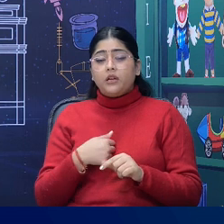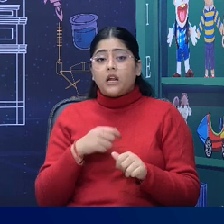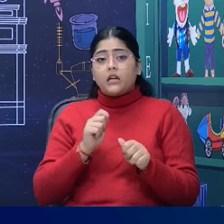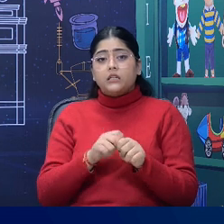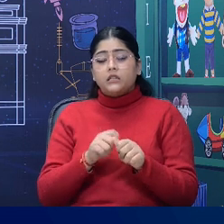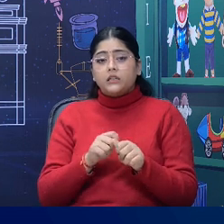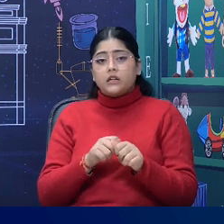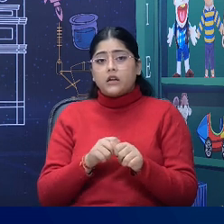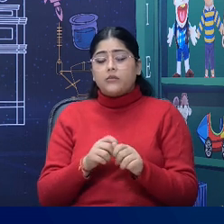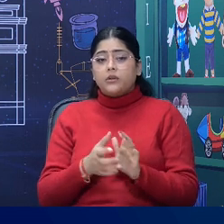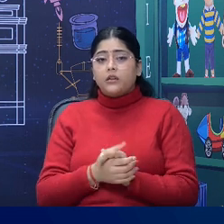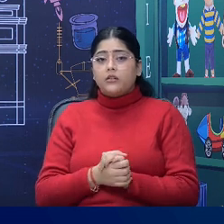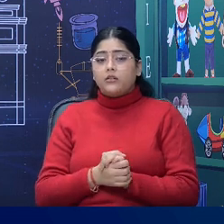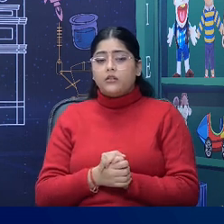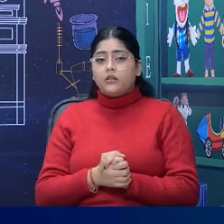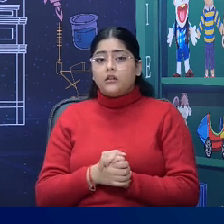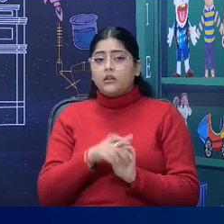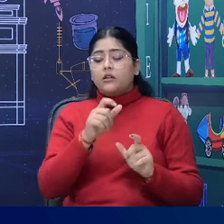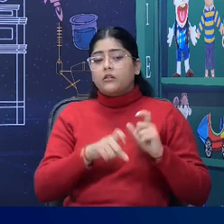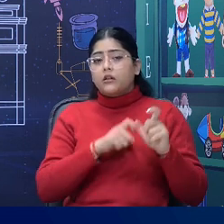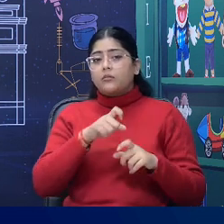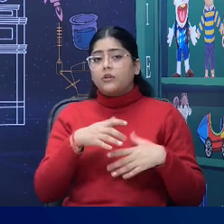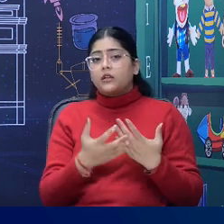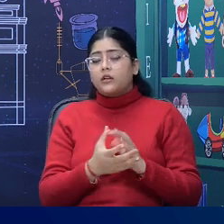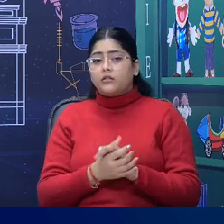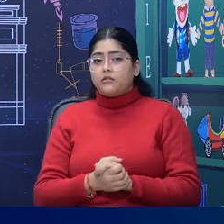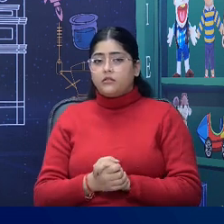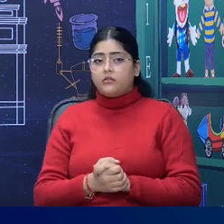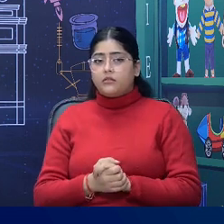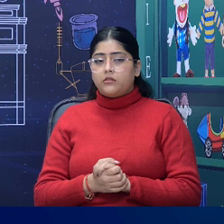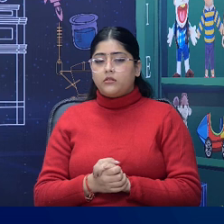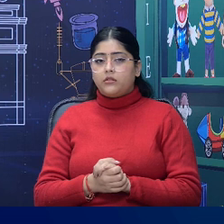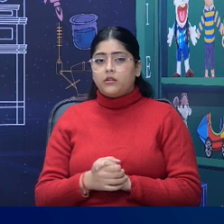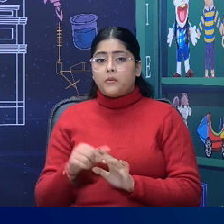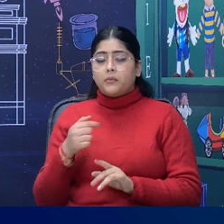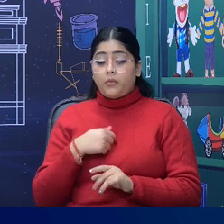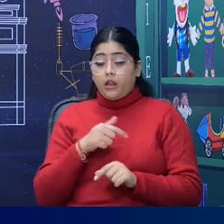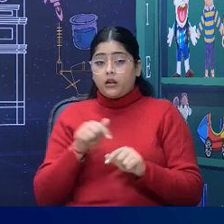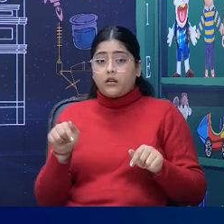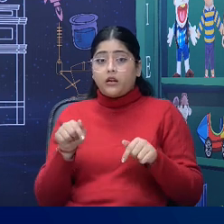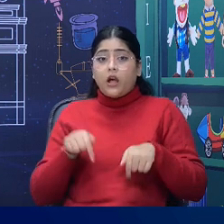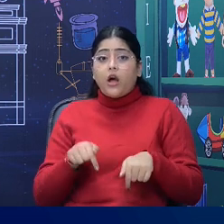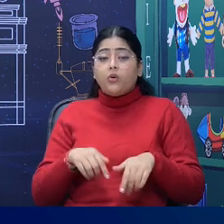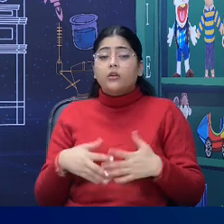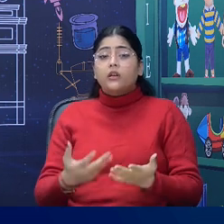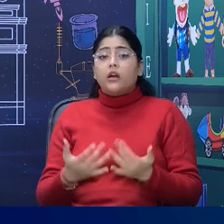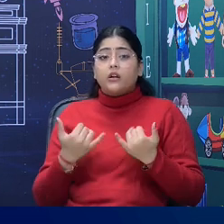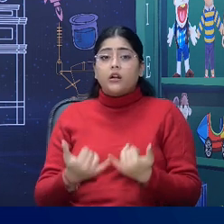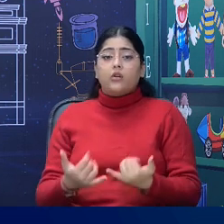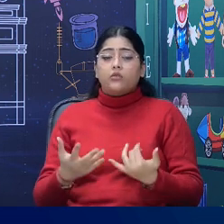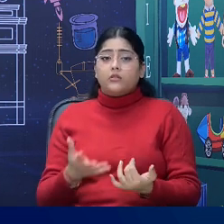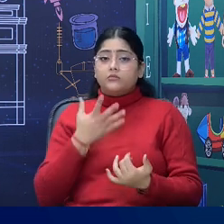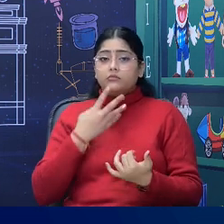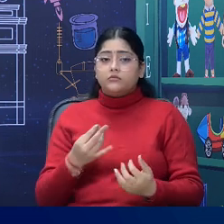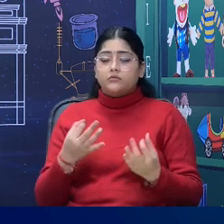वही है लेबल क्या ले लिया मैंने कंपनी क्या ले ली या मतलब एंटरप्राइज क्या ले ली मैंने मैं बन गया हूं अब साधु बाबा